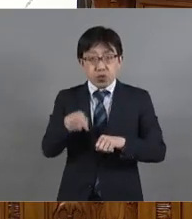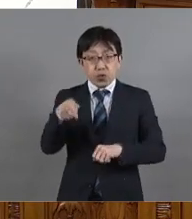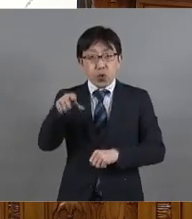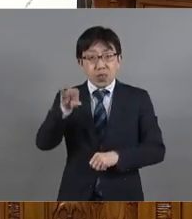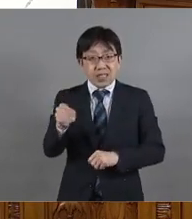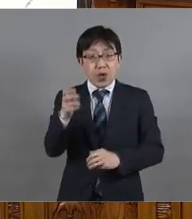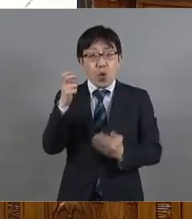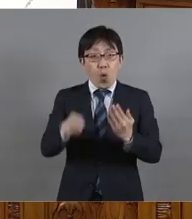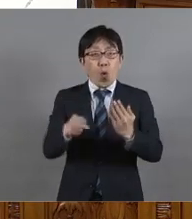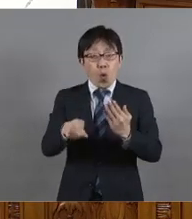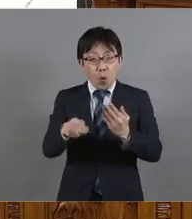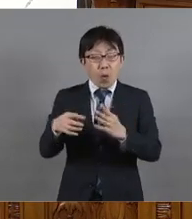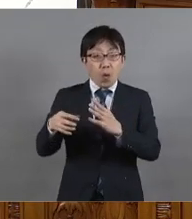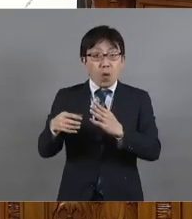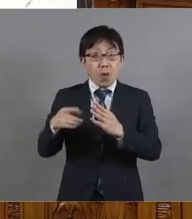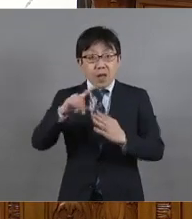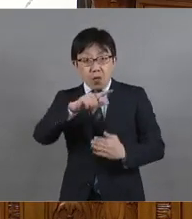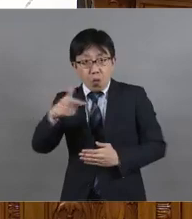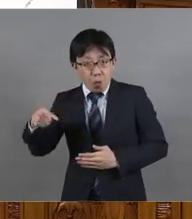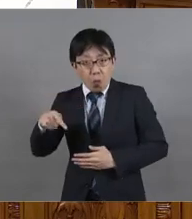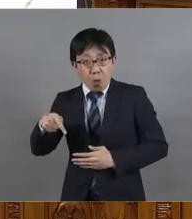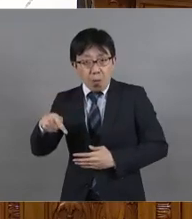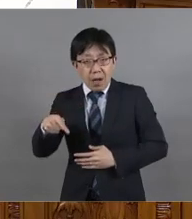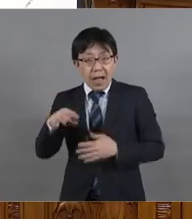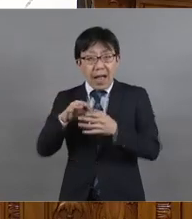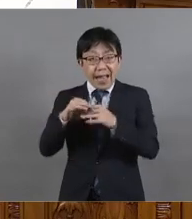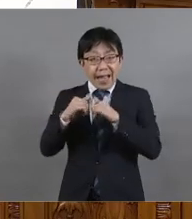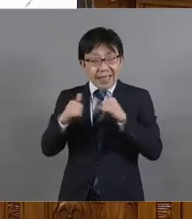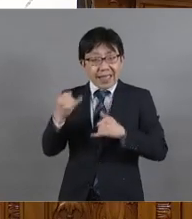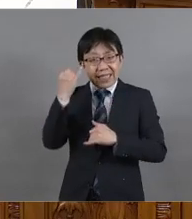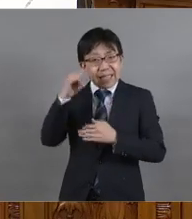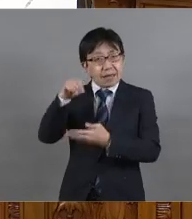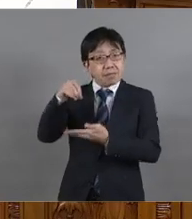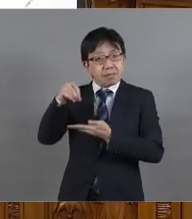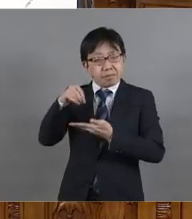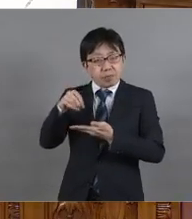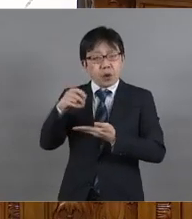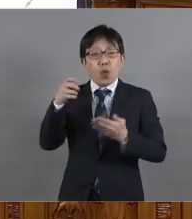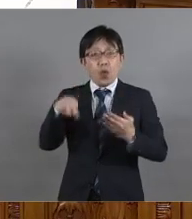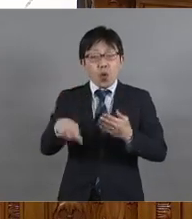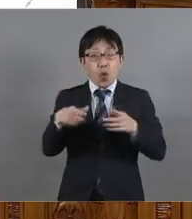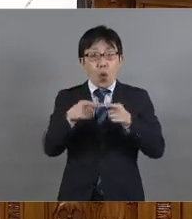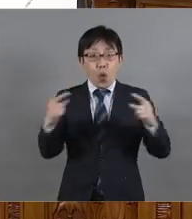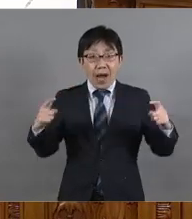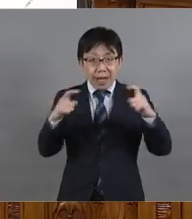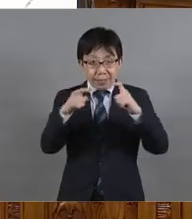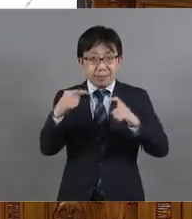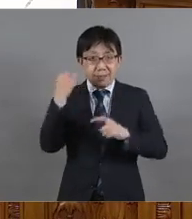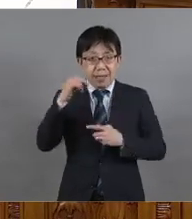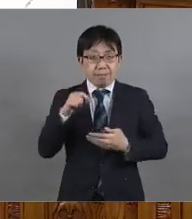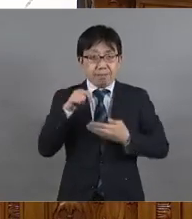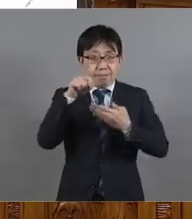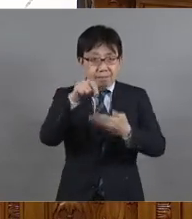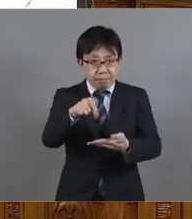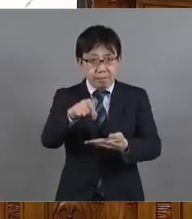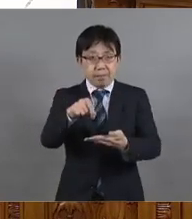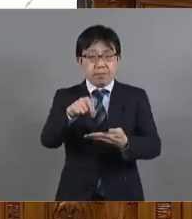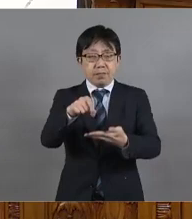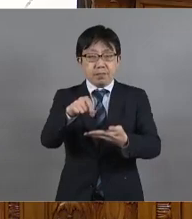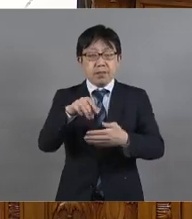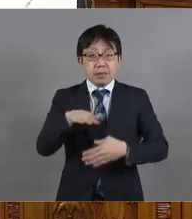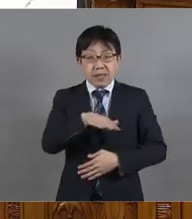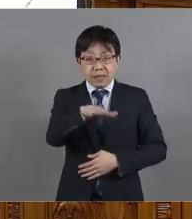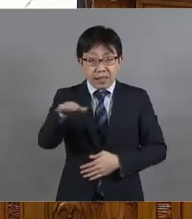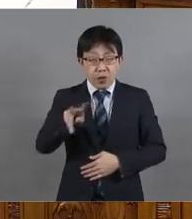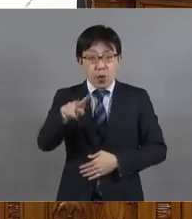崩壊性について幅広い関係者の意見を聞きながら早期に国会に提出します引き続き国民の皆